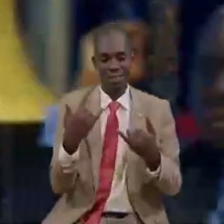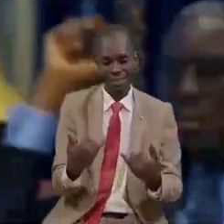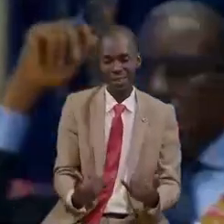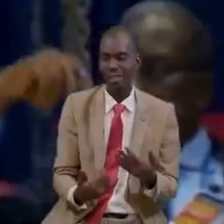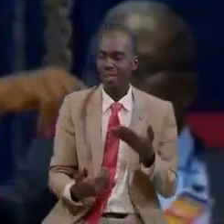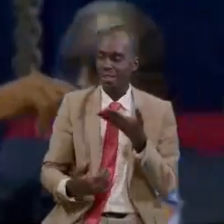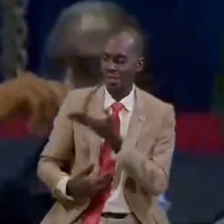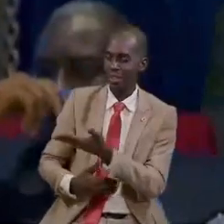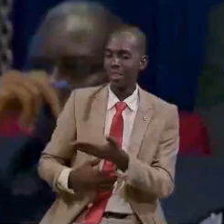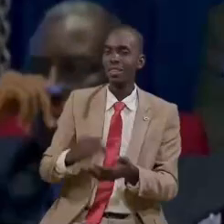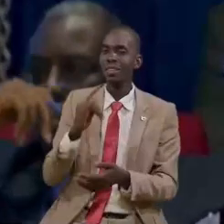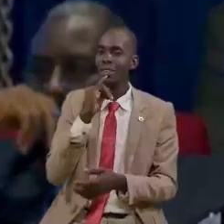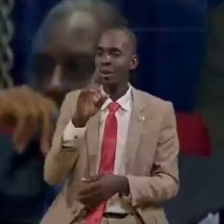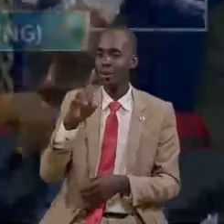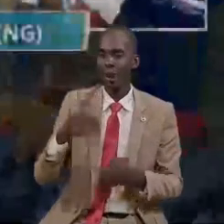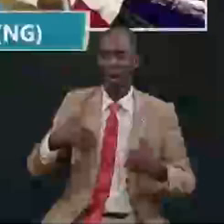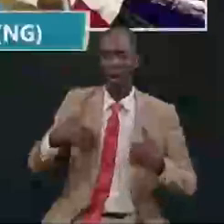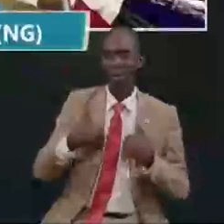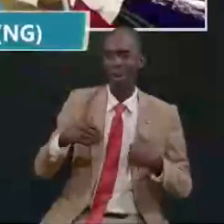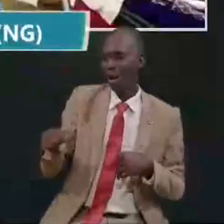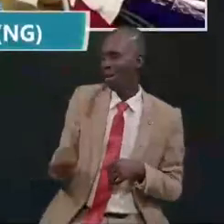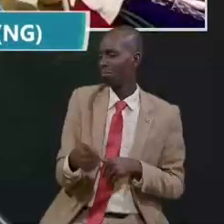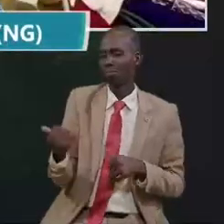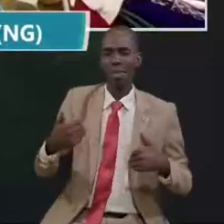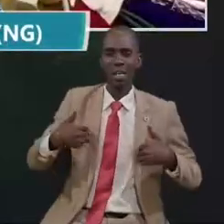il y a un autre animal